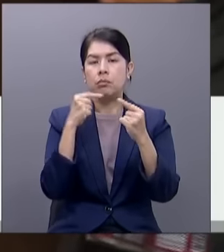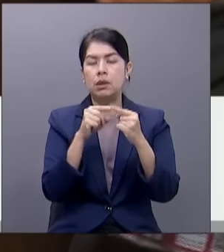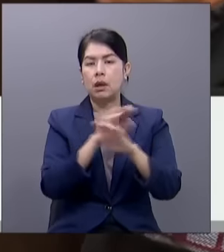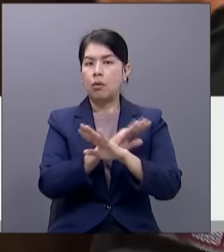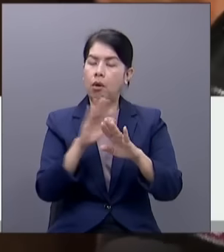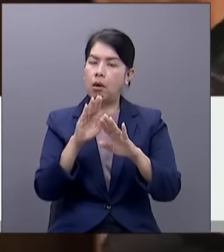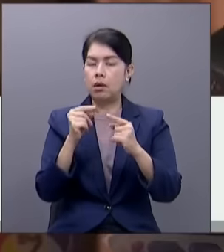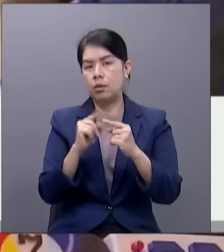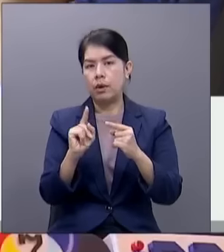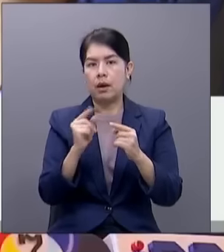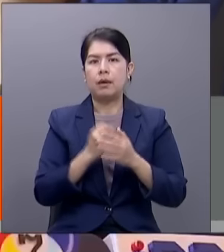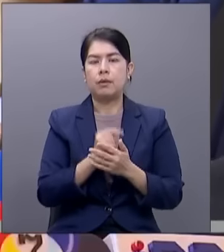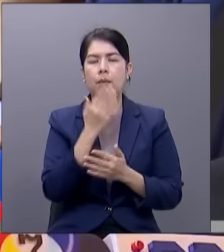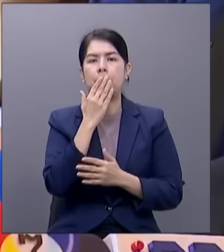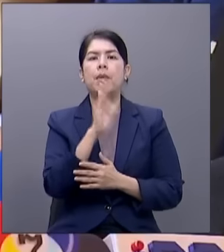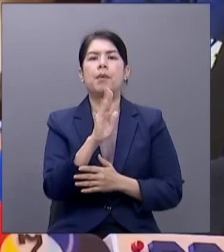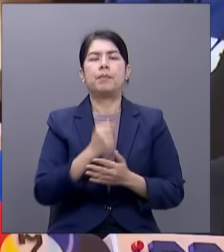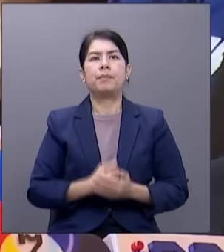ค่ะ